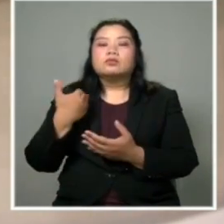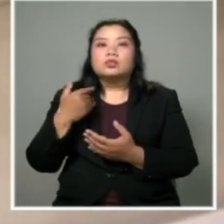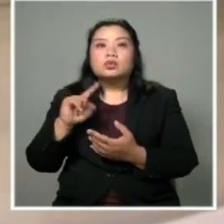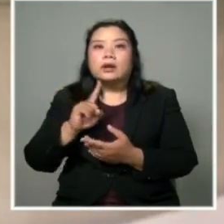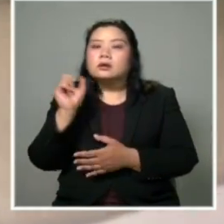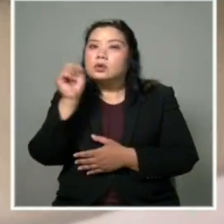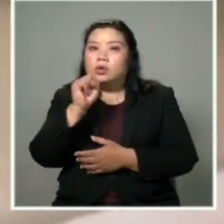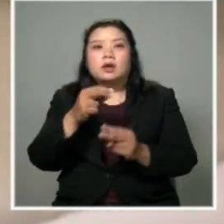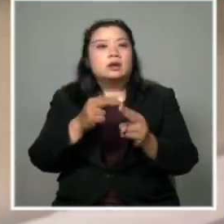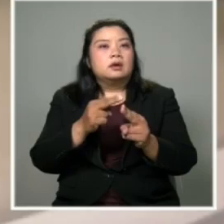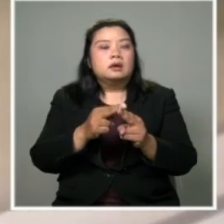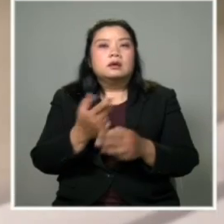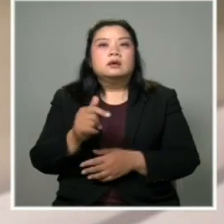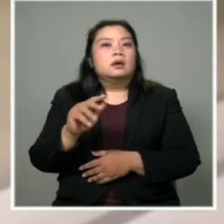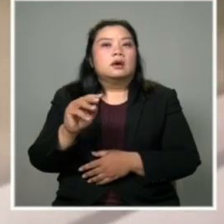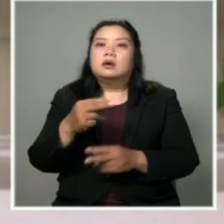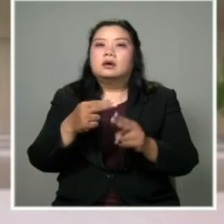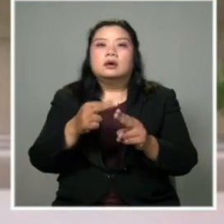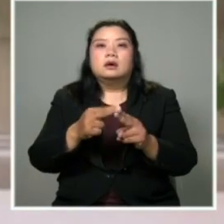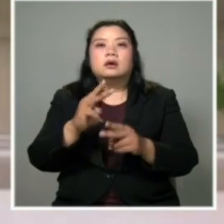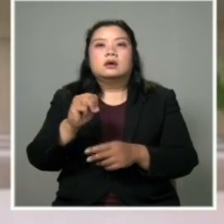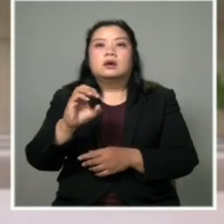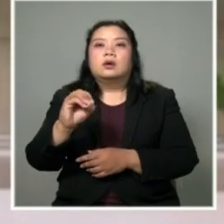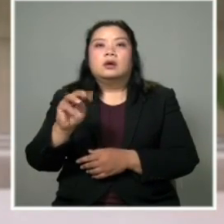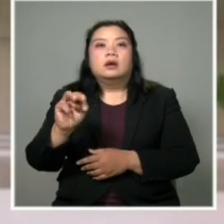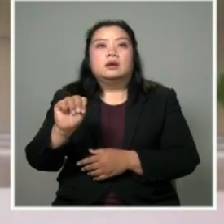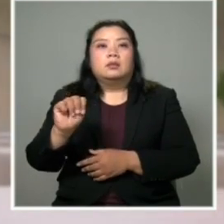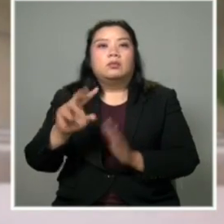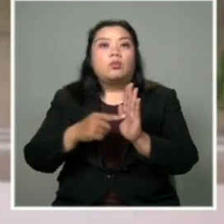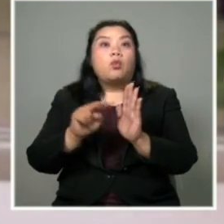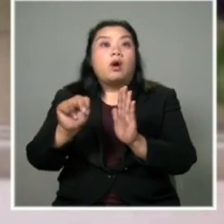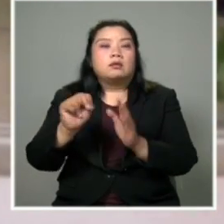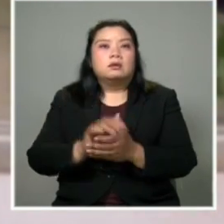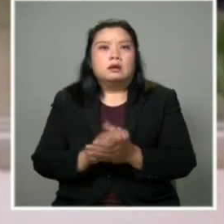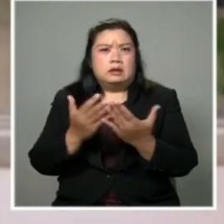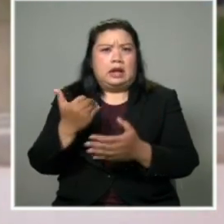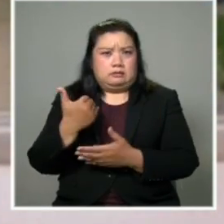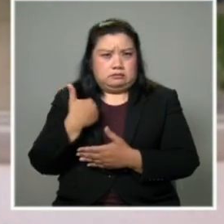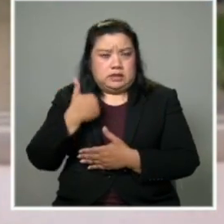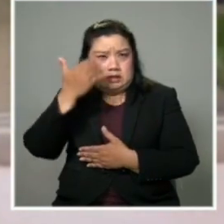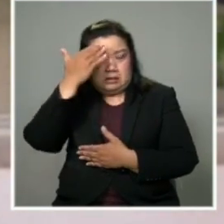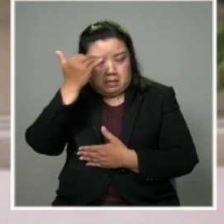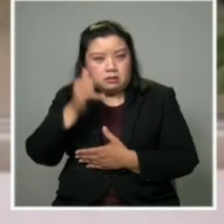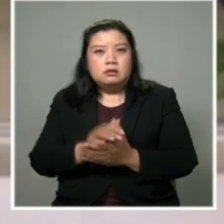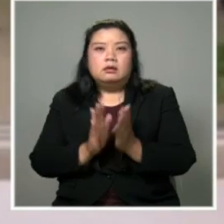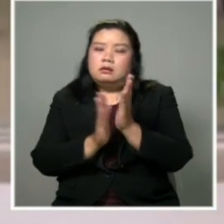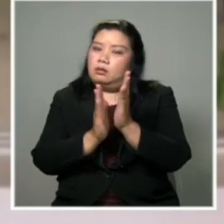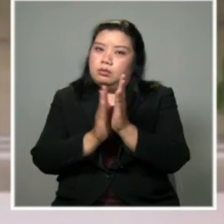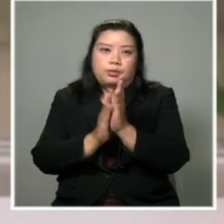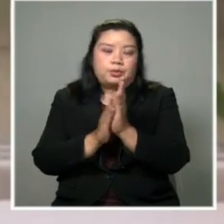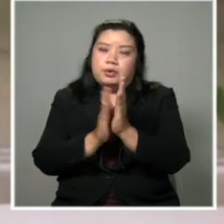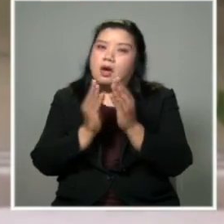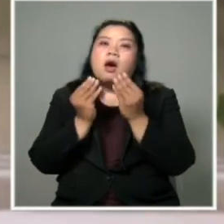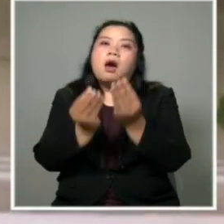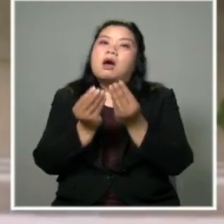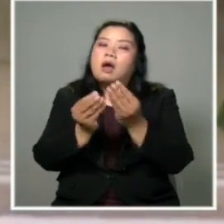น Instagram ส่วนพระองค์ครับทรงปรบมือส่งกำลังใจให้กับบุคลากรทางการแพทย์ที่ต้องปฏิบัติงานในช่วงสถานการณ์การแพร่ระบาดของโร